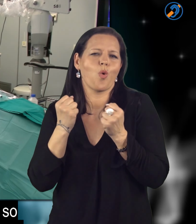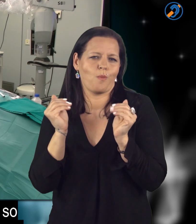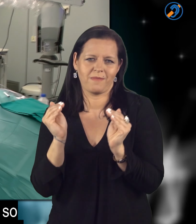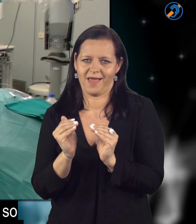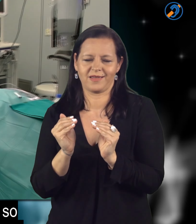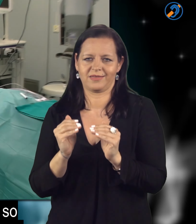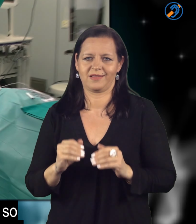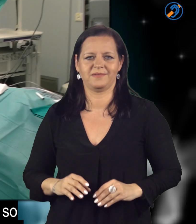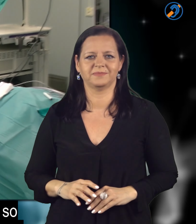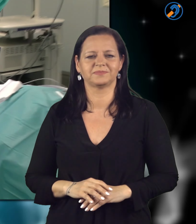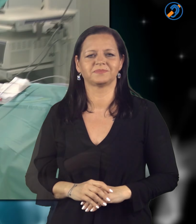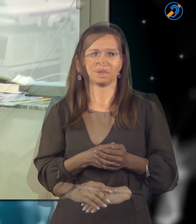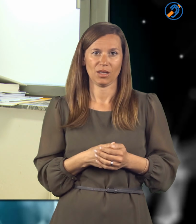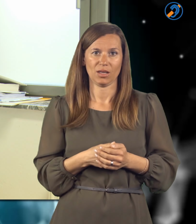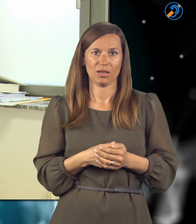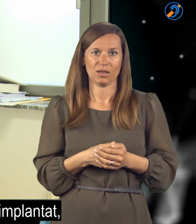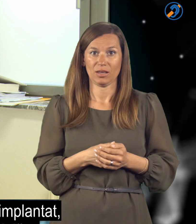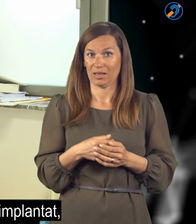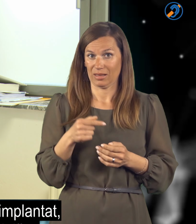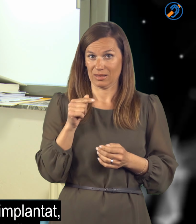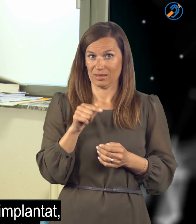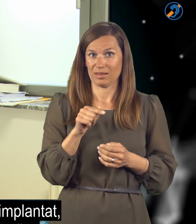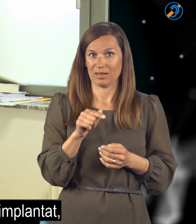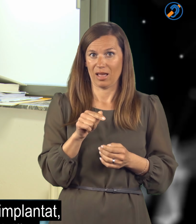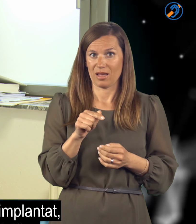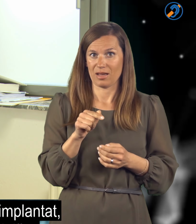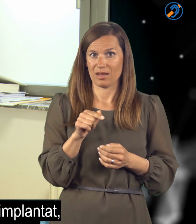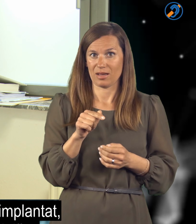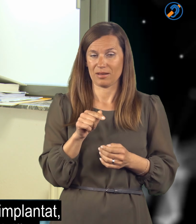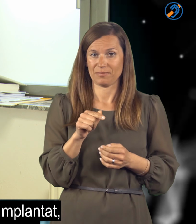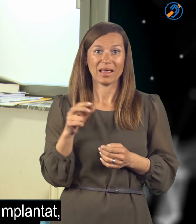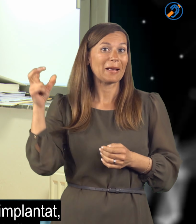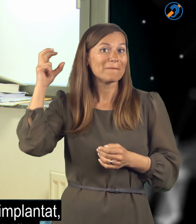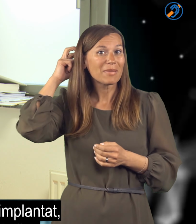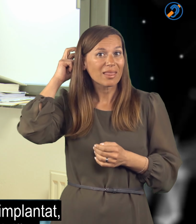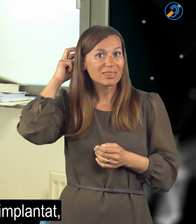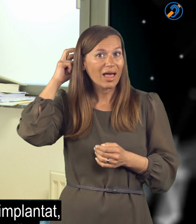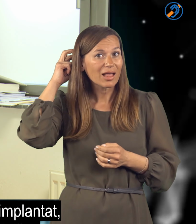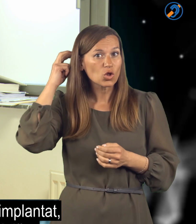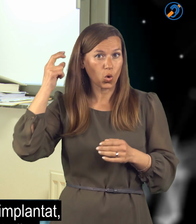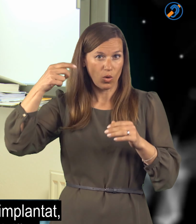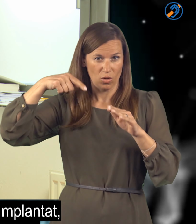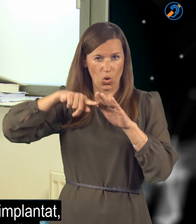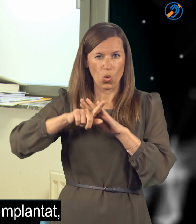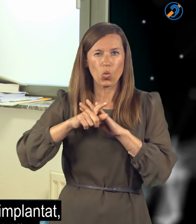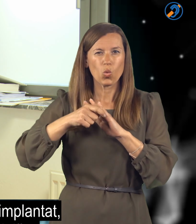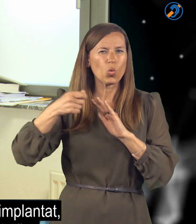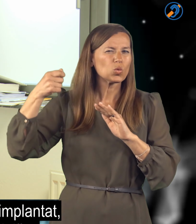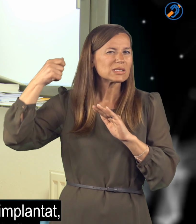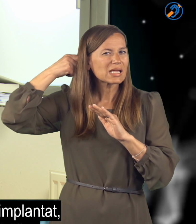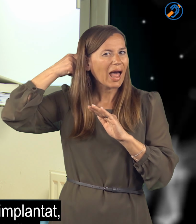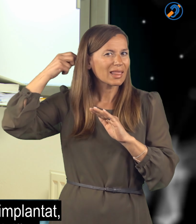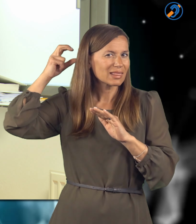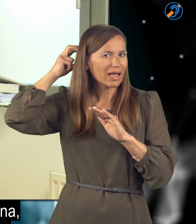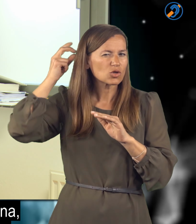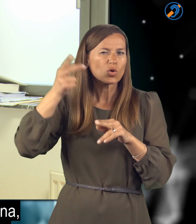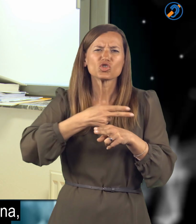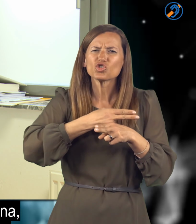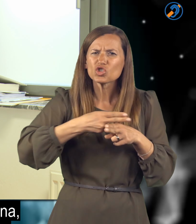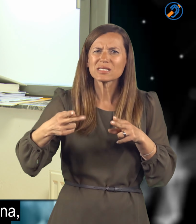relativno majhna. Gre za to, da se tale implantat, ta vsadek, ki je iz